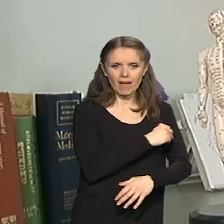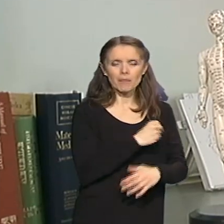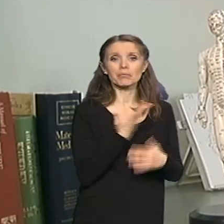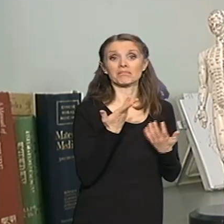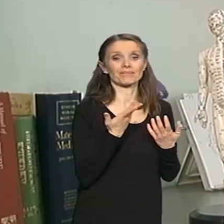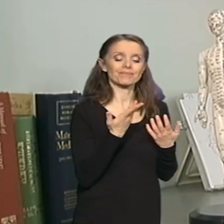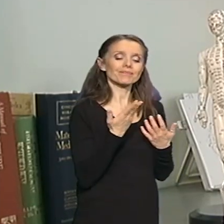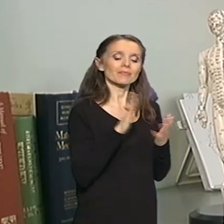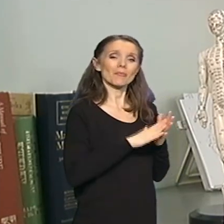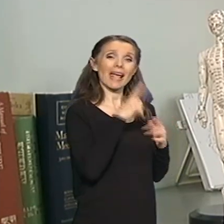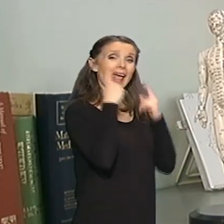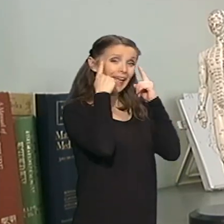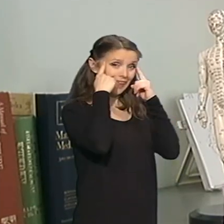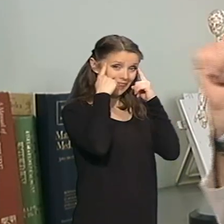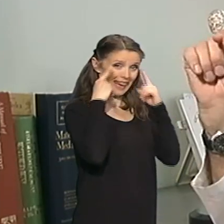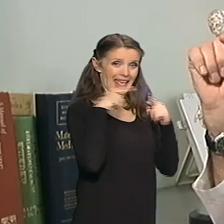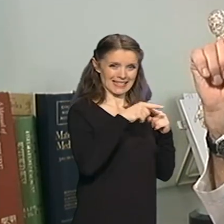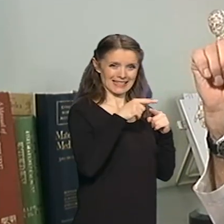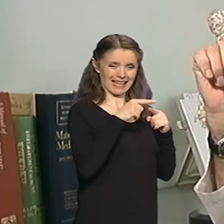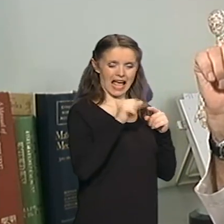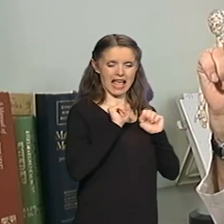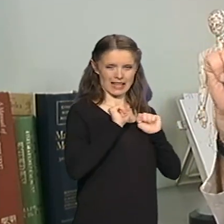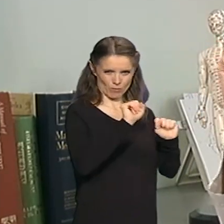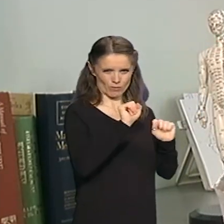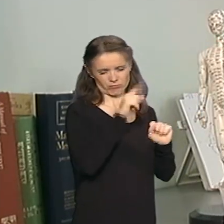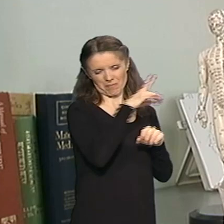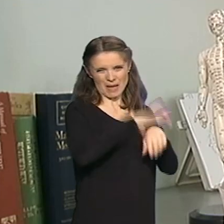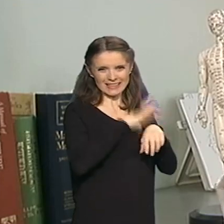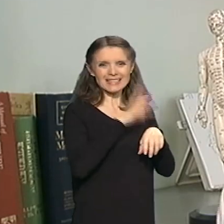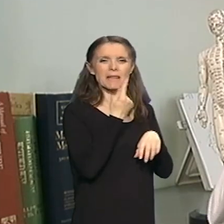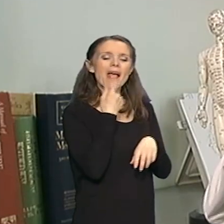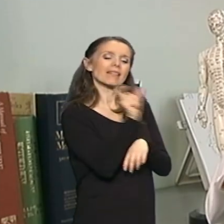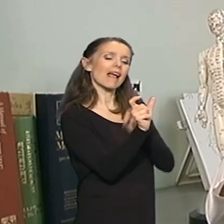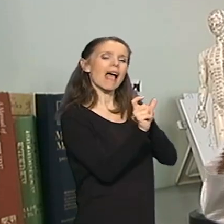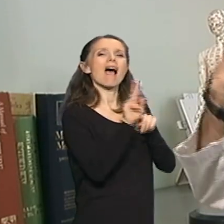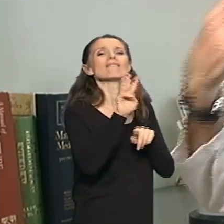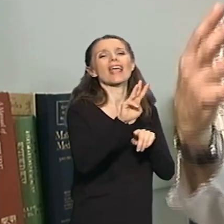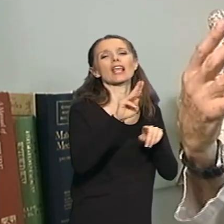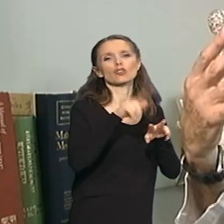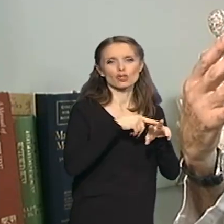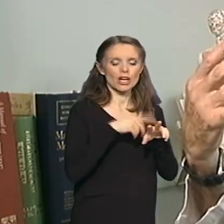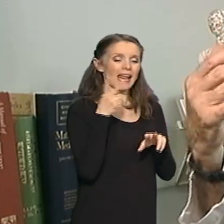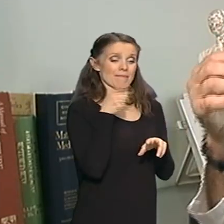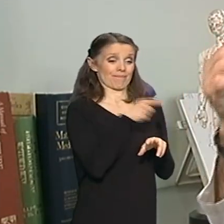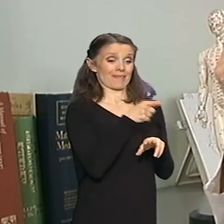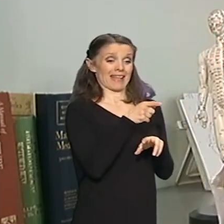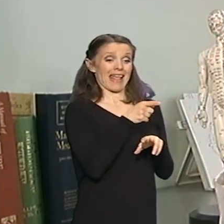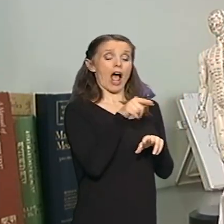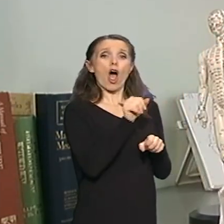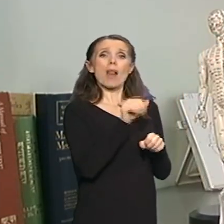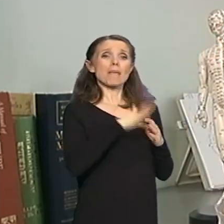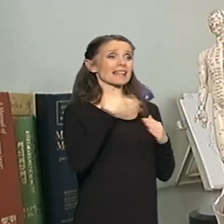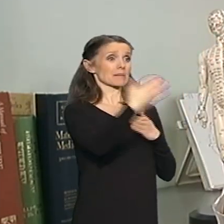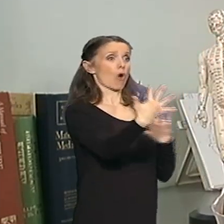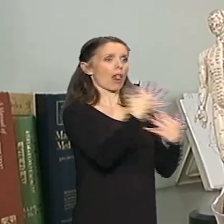u kineskoj medicini zove Wei Qi, to je odbrana prema spolja. Ako su